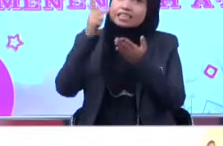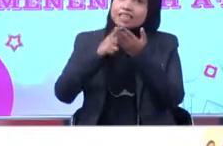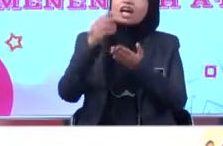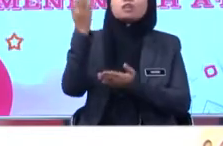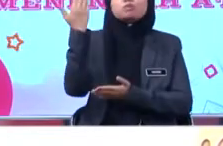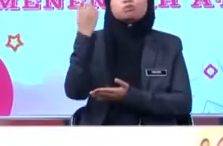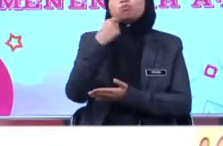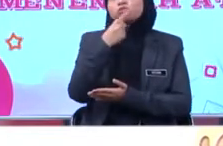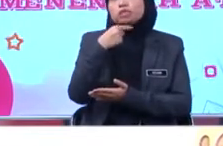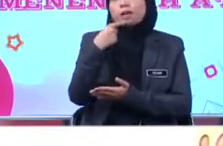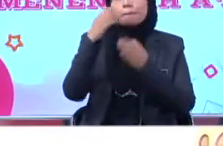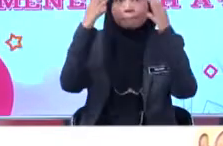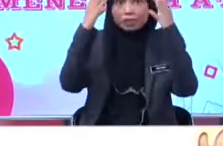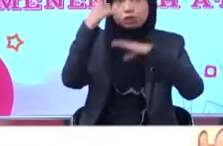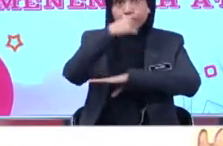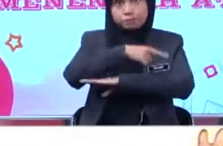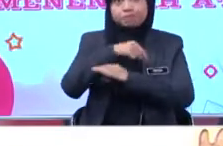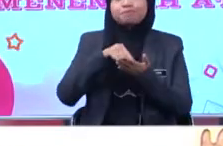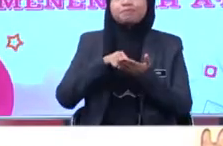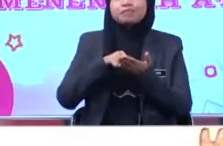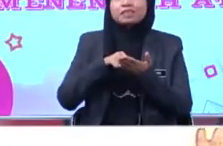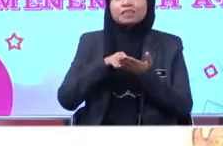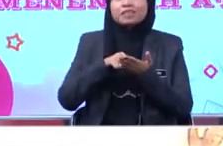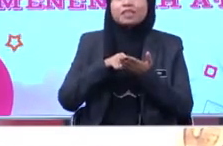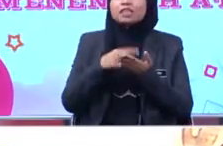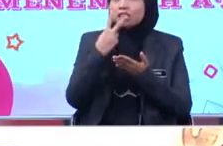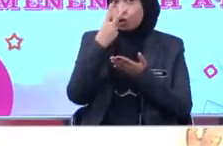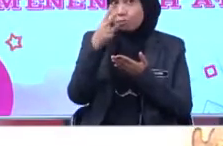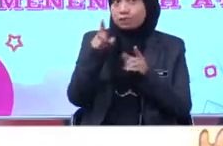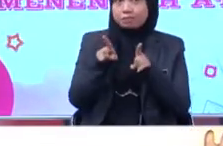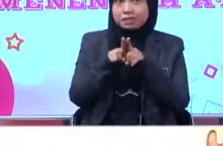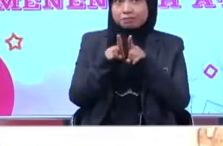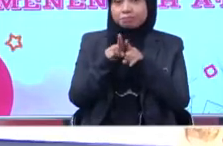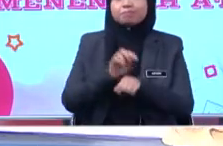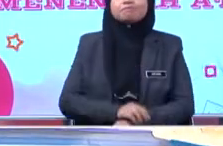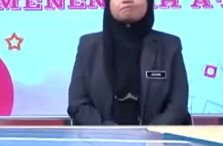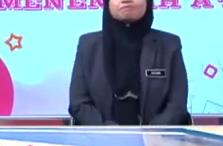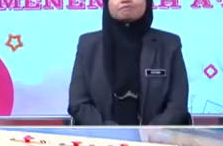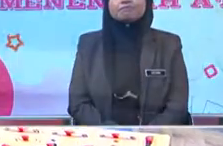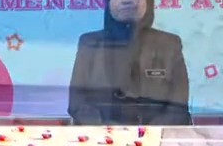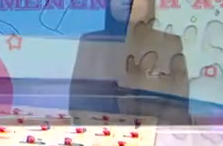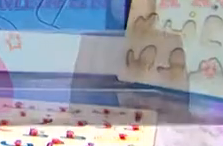dahulu bersama dengan guru penyampai kita Apakah kita saksikan profilnya silakan